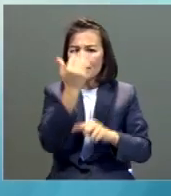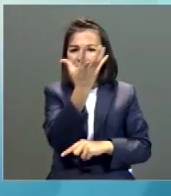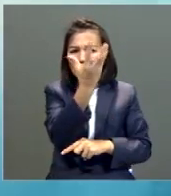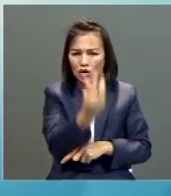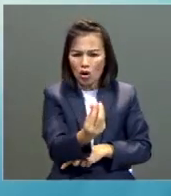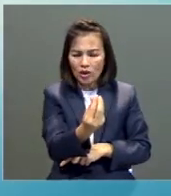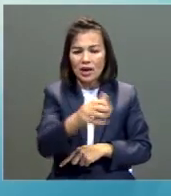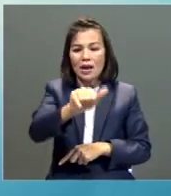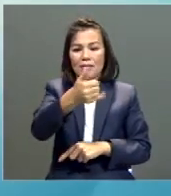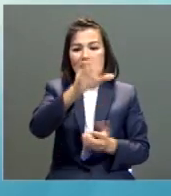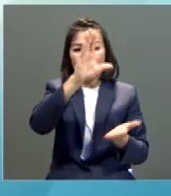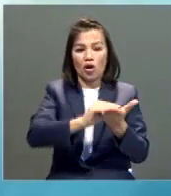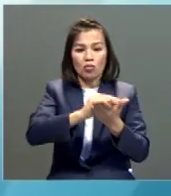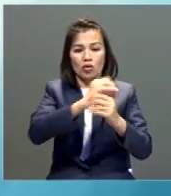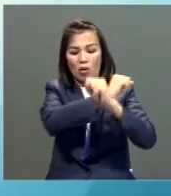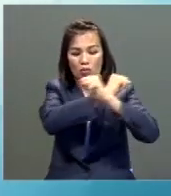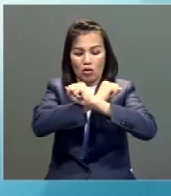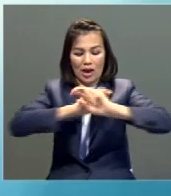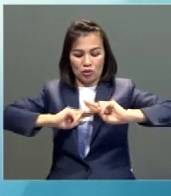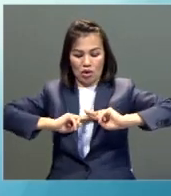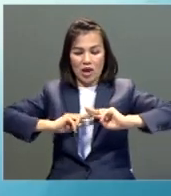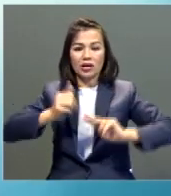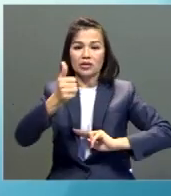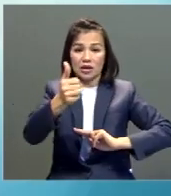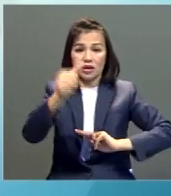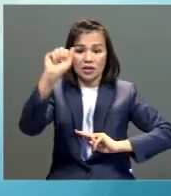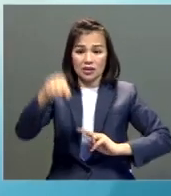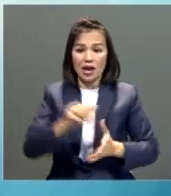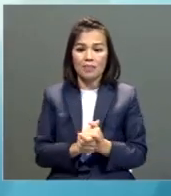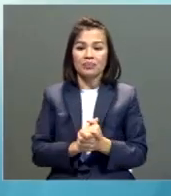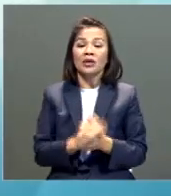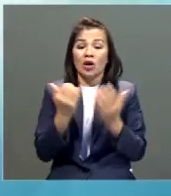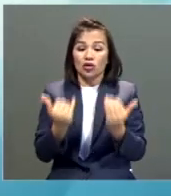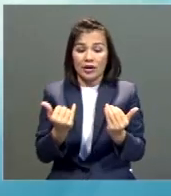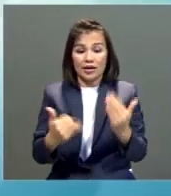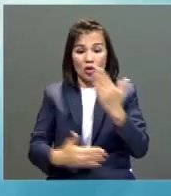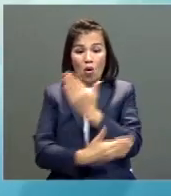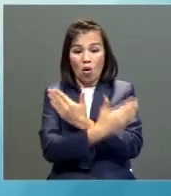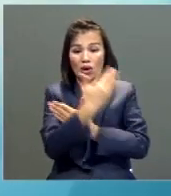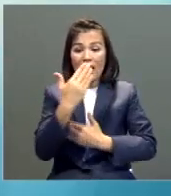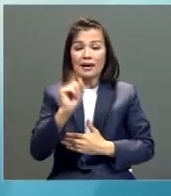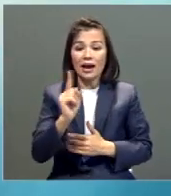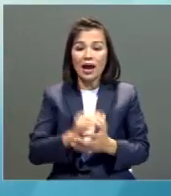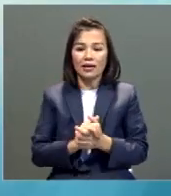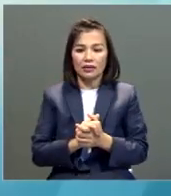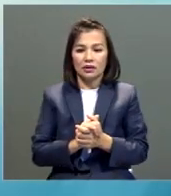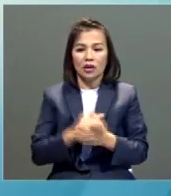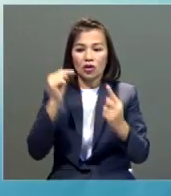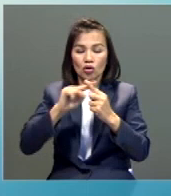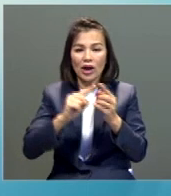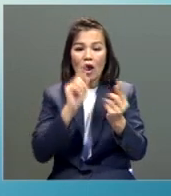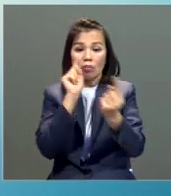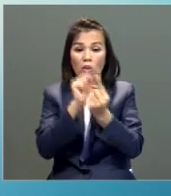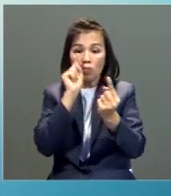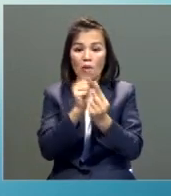ได้ครับว่าทุกท่านก็ดูแลสุขภาพของท่านอย่างดีณตอนนี้ก็เป็นโอกาสเรียกอะไรช่วงลงของการพบ